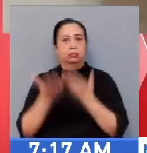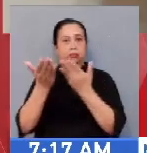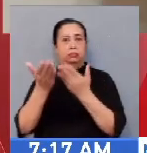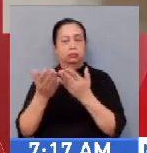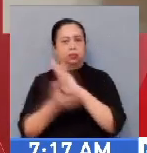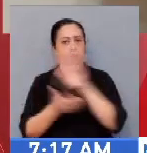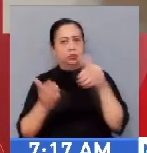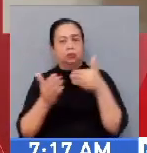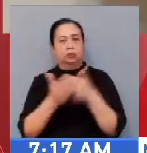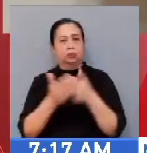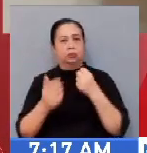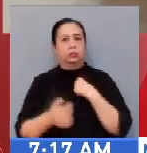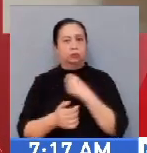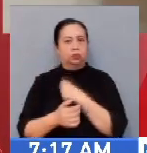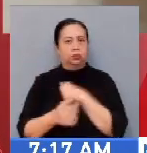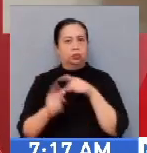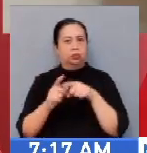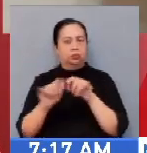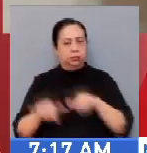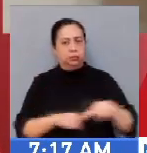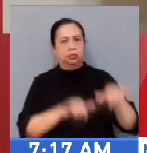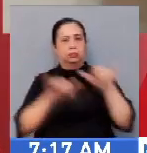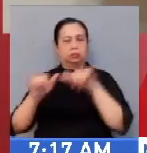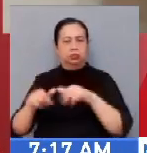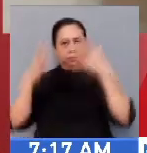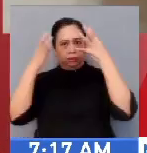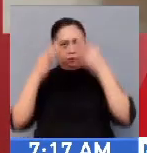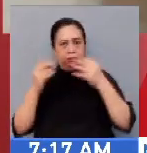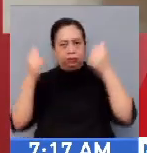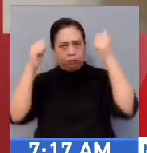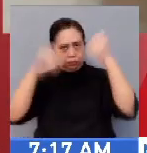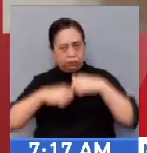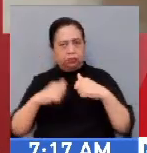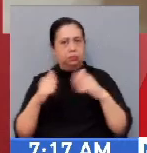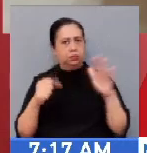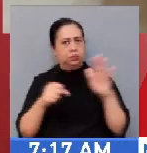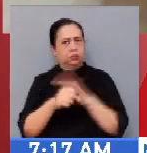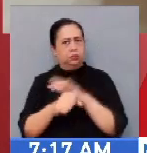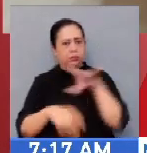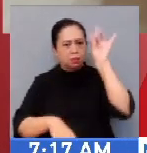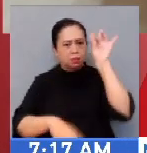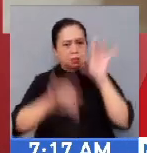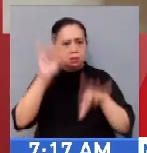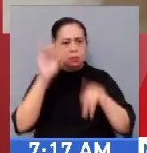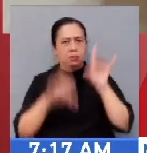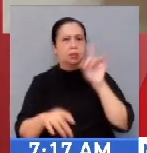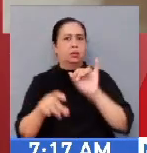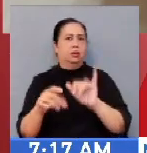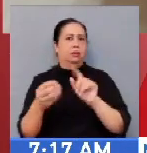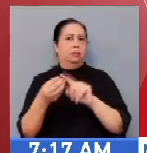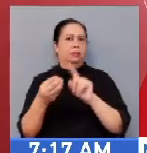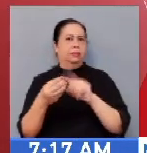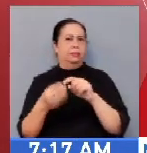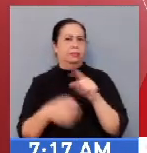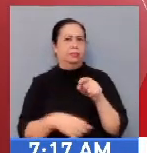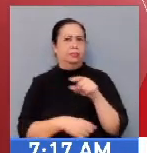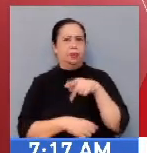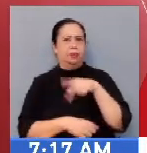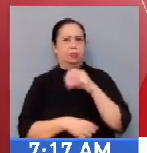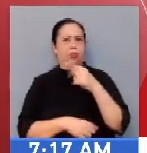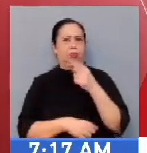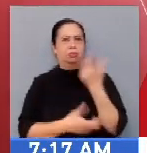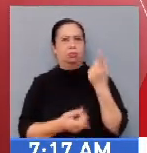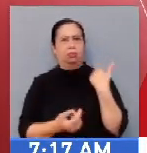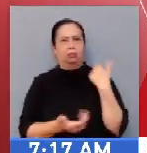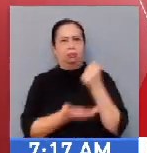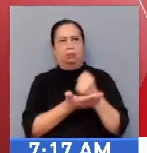Senado unanimously at punong-puno ng mga findings tungkol dyan sa POGO-related prostitution, yung